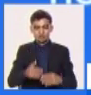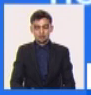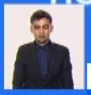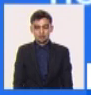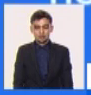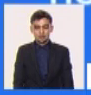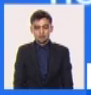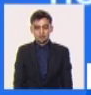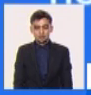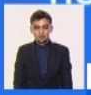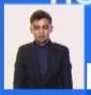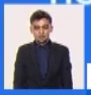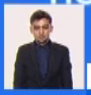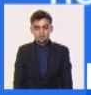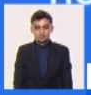полиция департаменті.